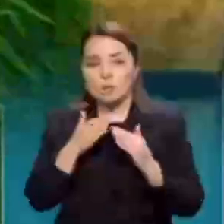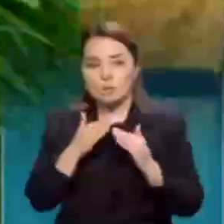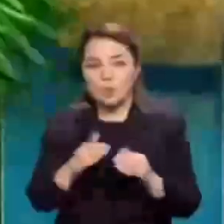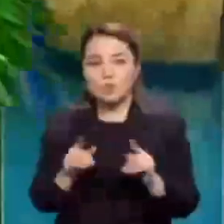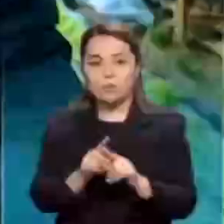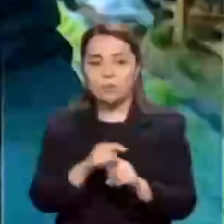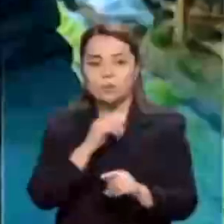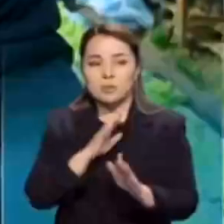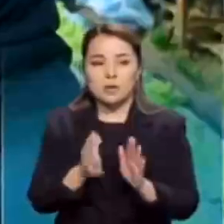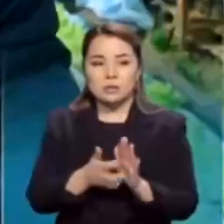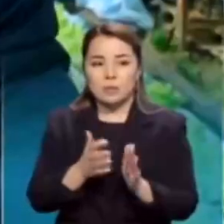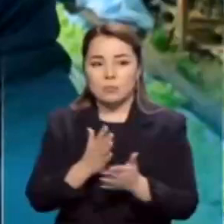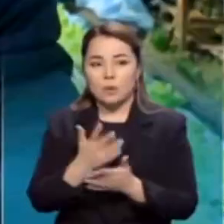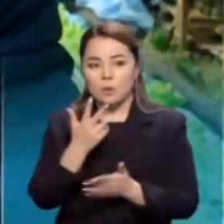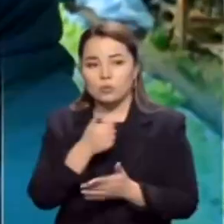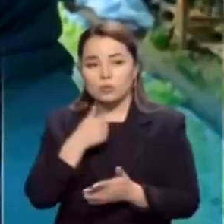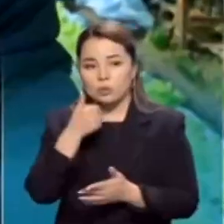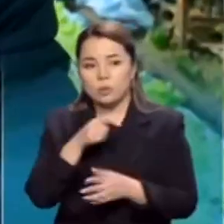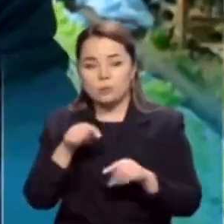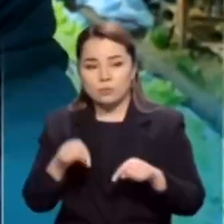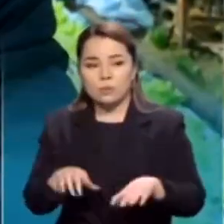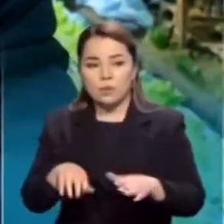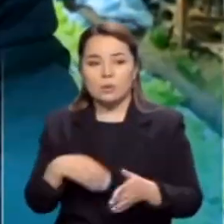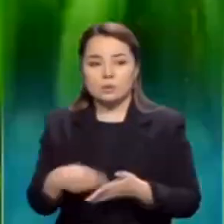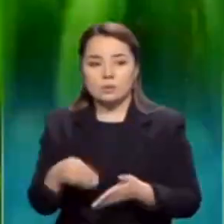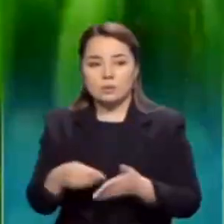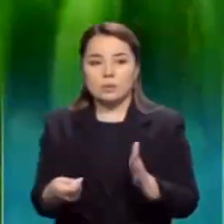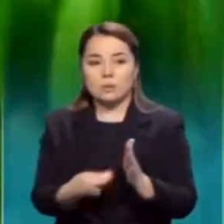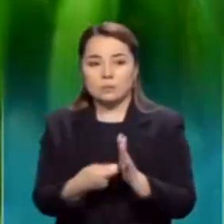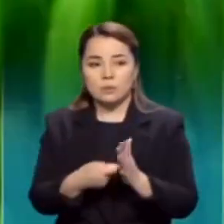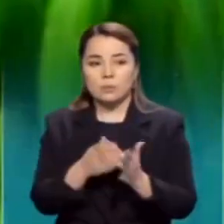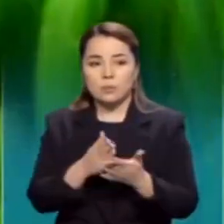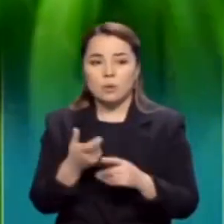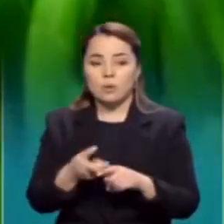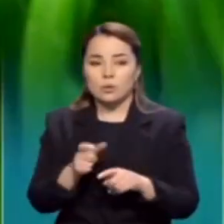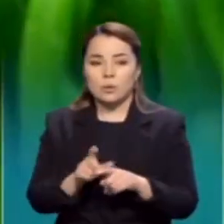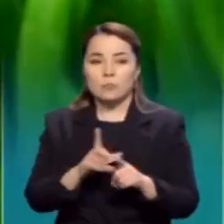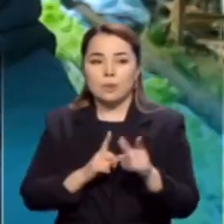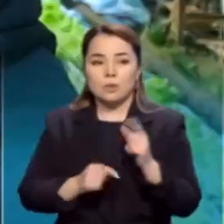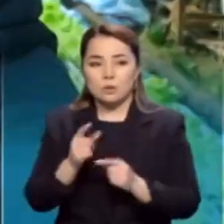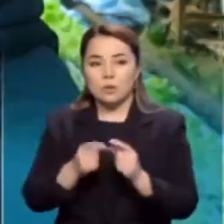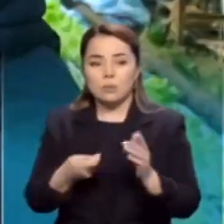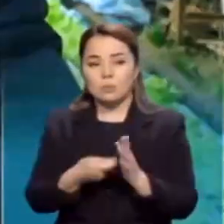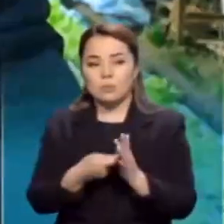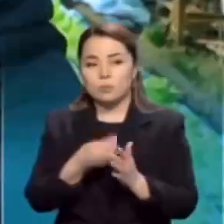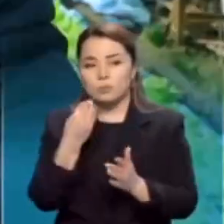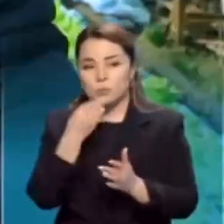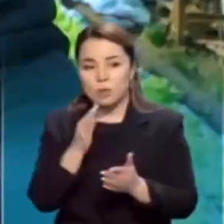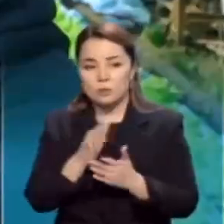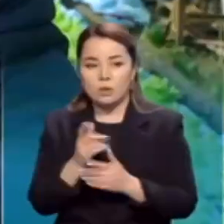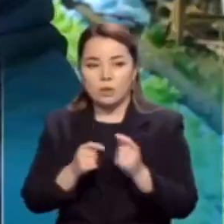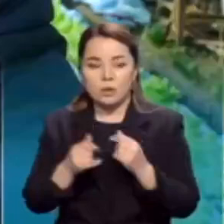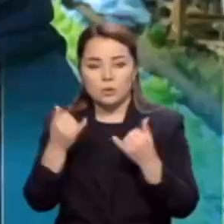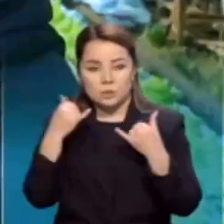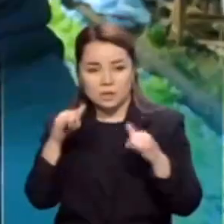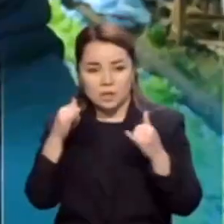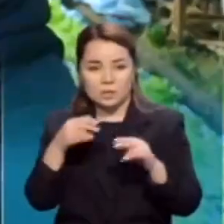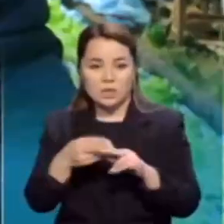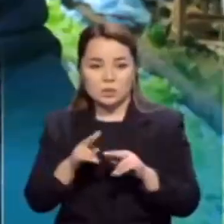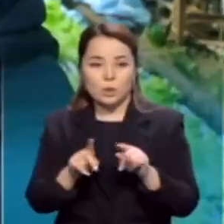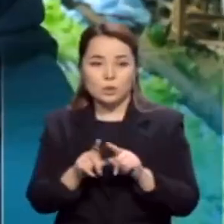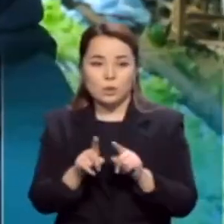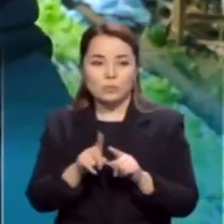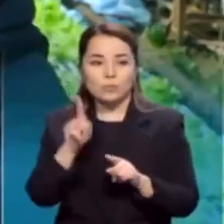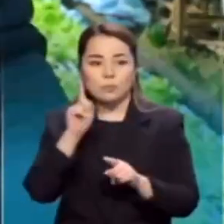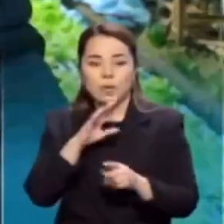тарлық етіп тұр. 3 жыл болды осы жерден алып жүргеніме. Бұл енді сүтті де жақсы береді. Сауылған